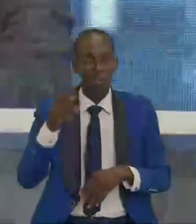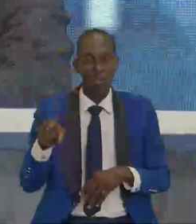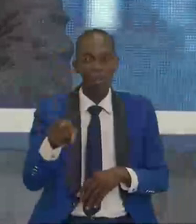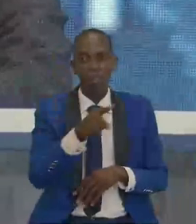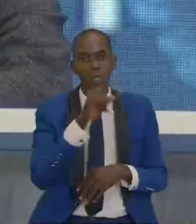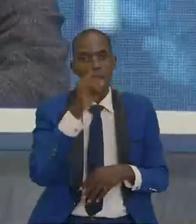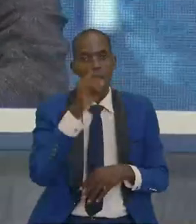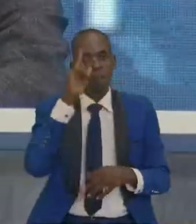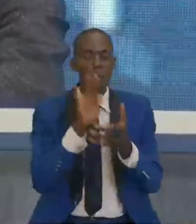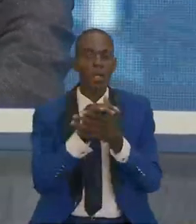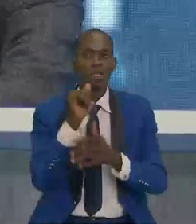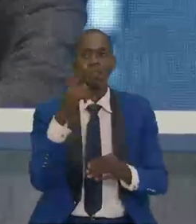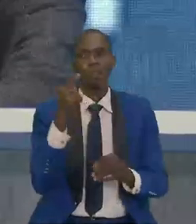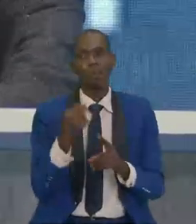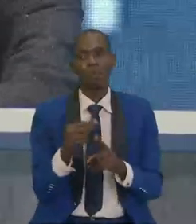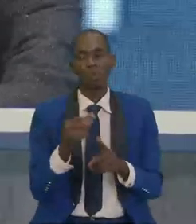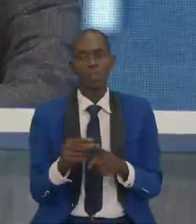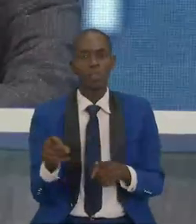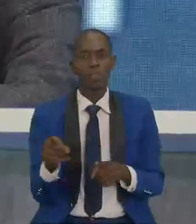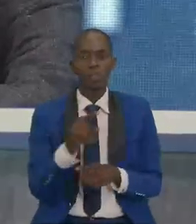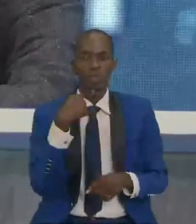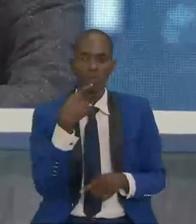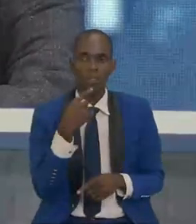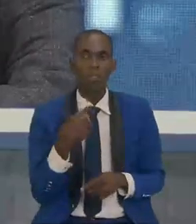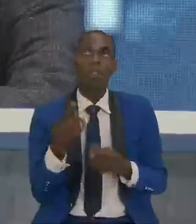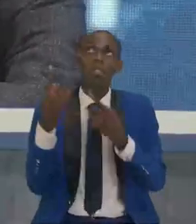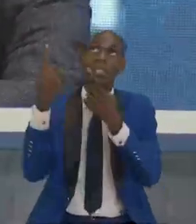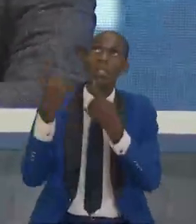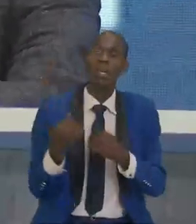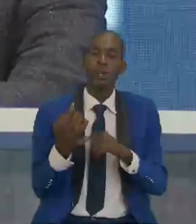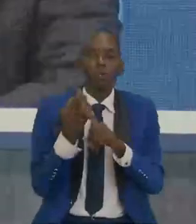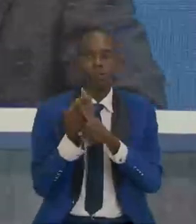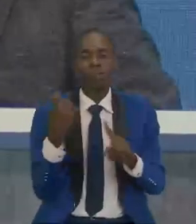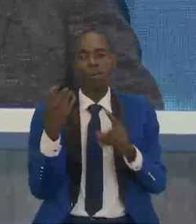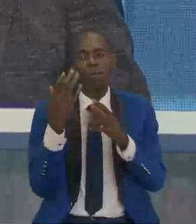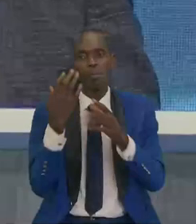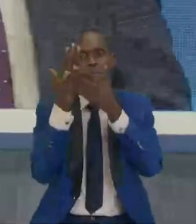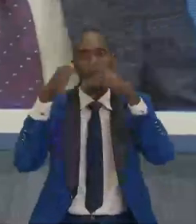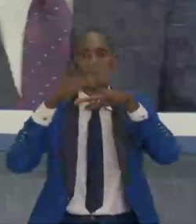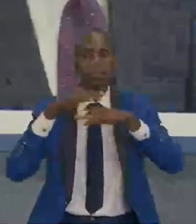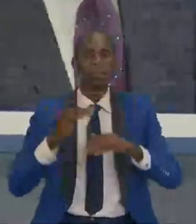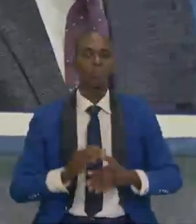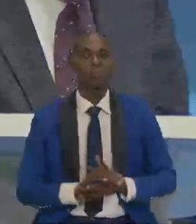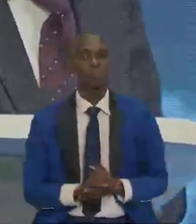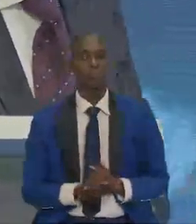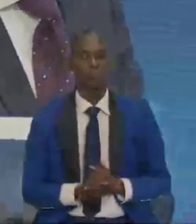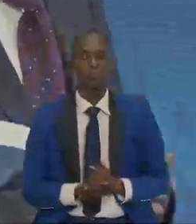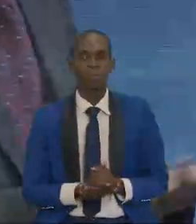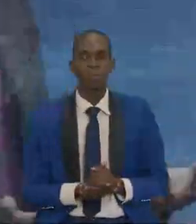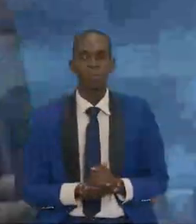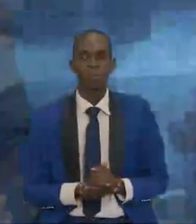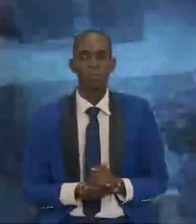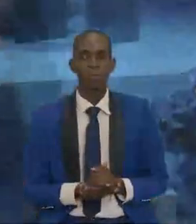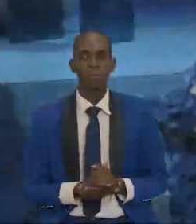Parce qu'ils ont cru à sa parole, que c'est une parole qui est venue